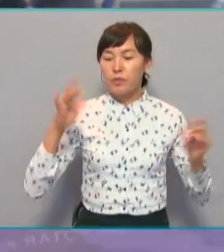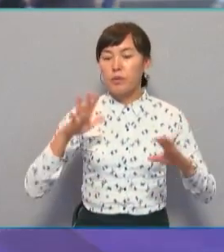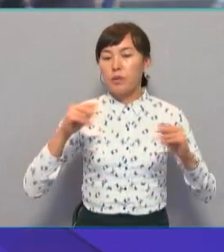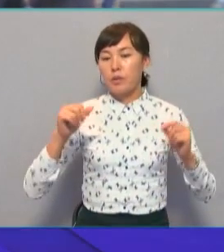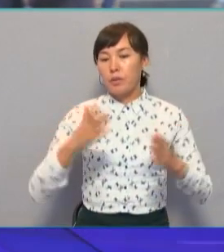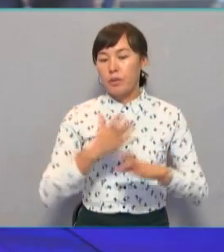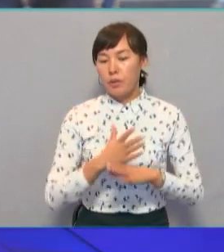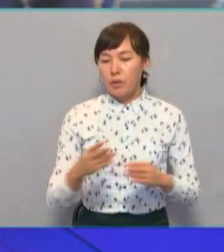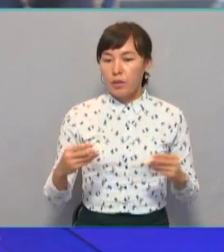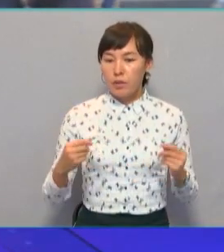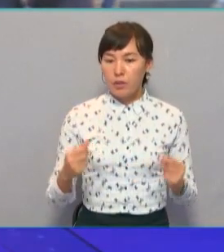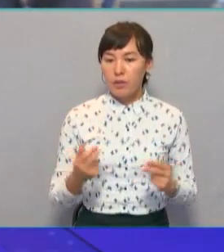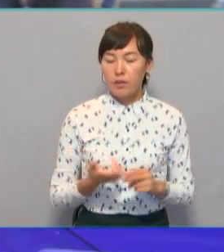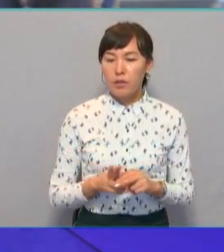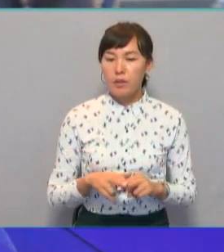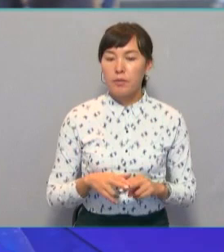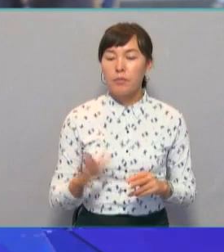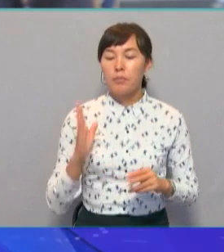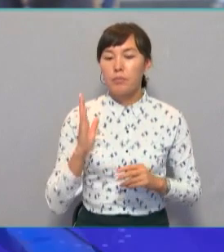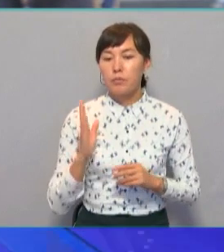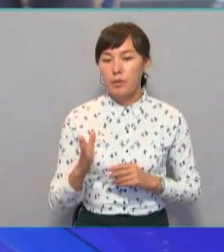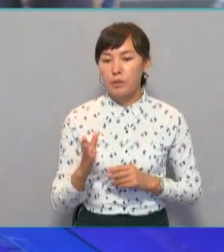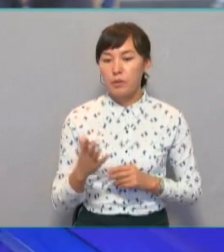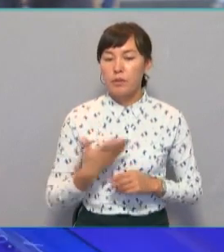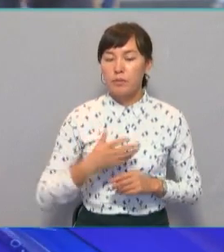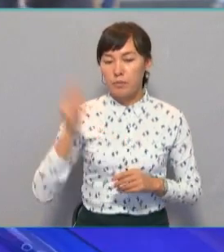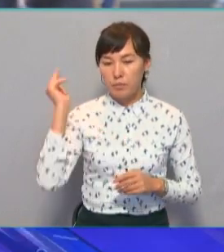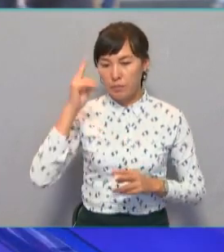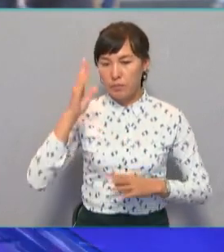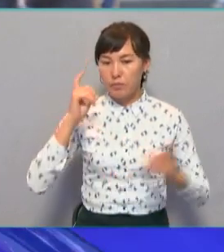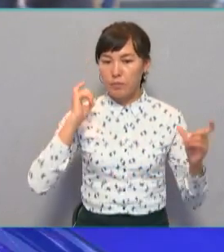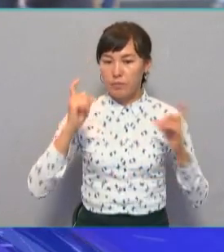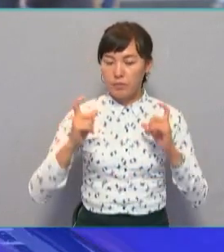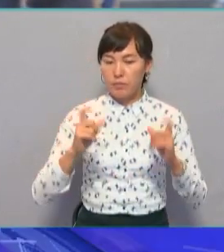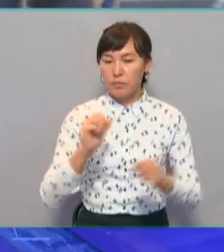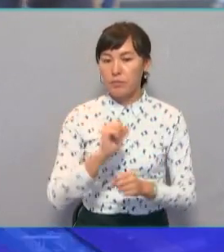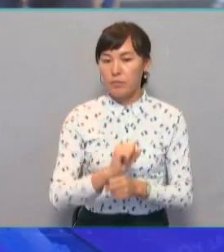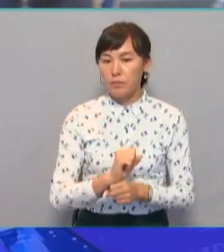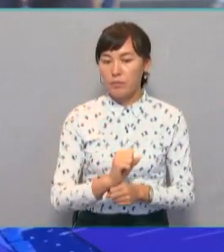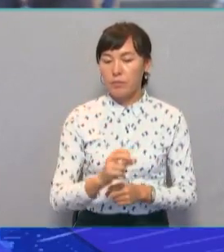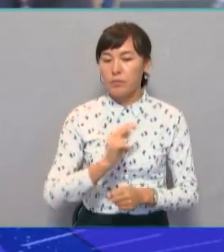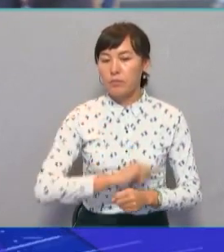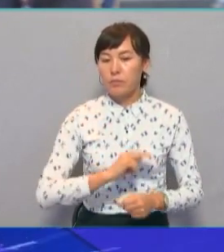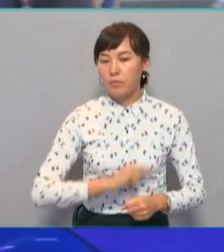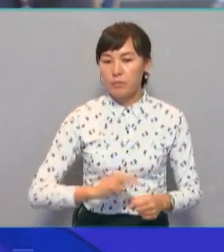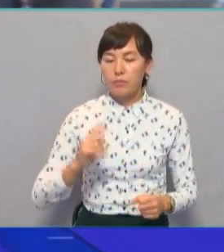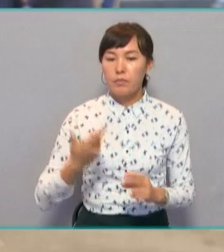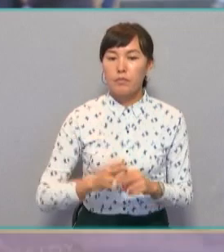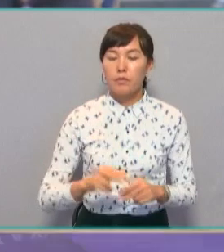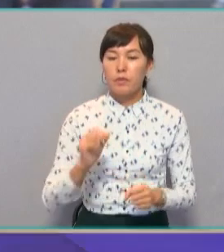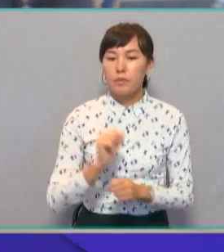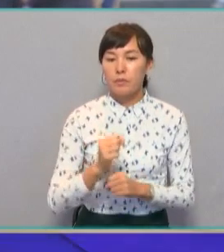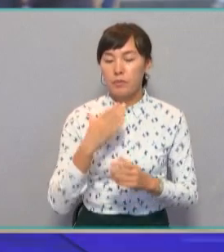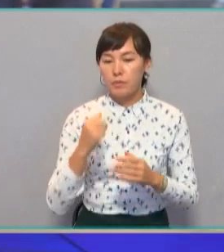берілген ақшалар осыны болашақ бұл біздің ғылыми зерттеу институттарында базалық шаруашылық болады. Сол